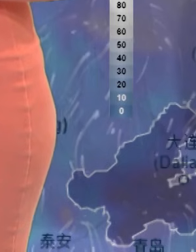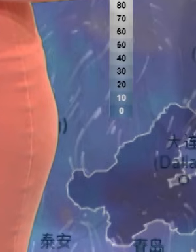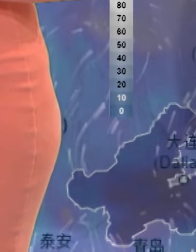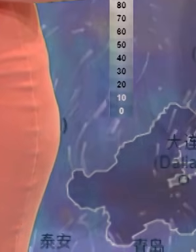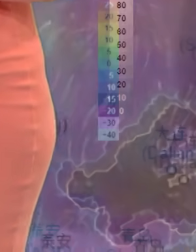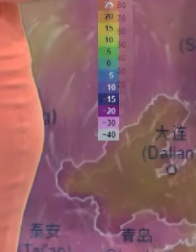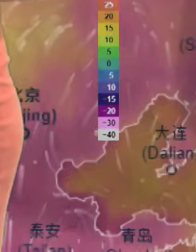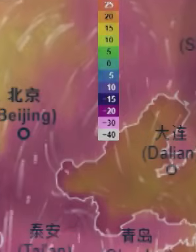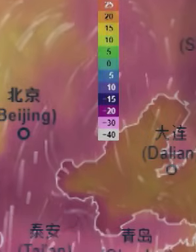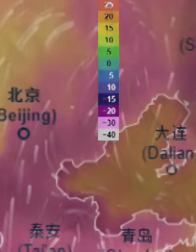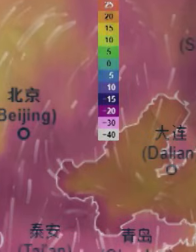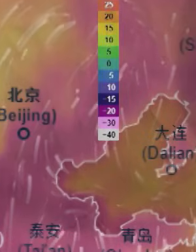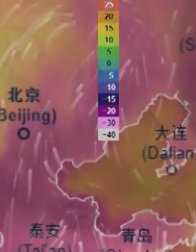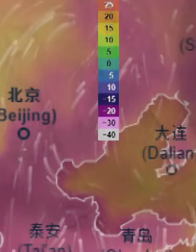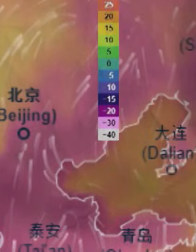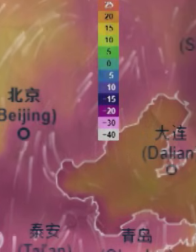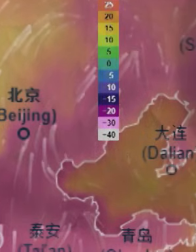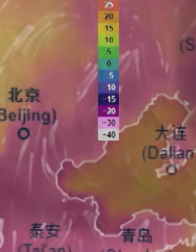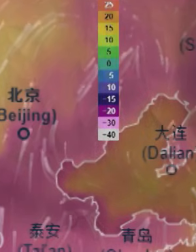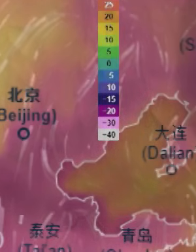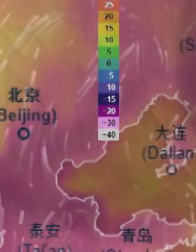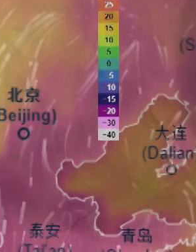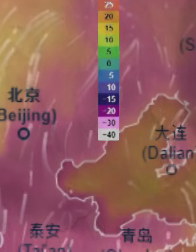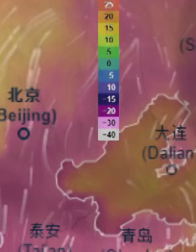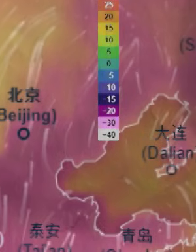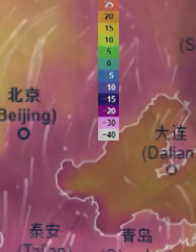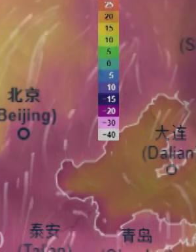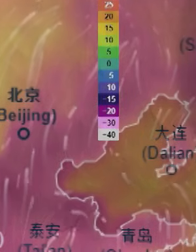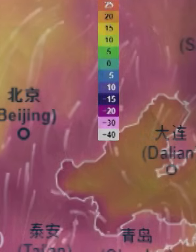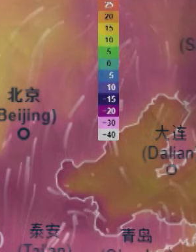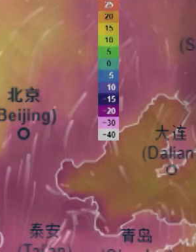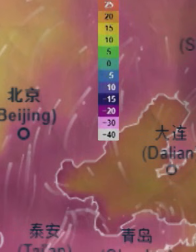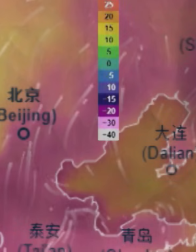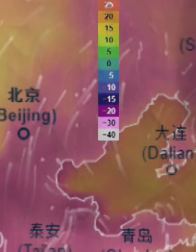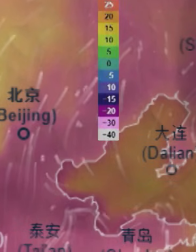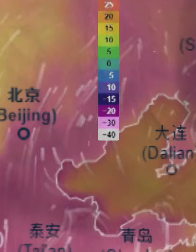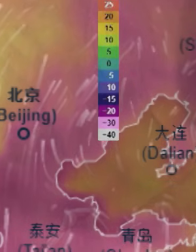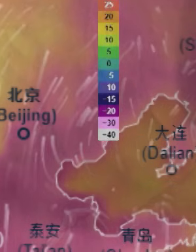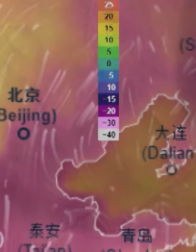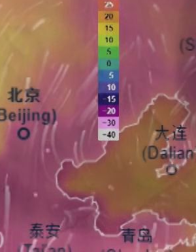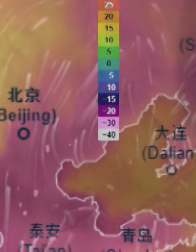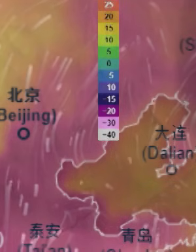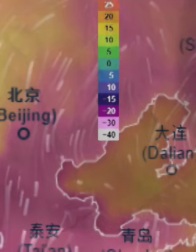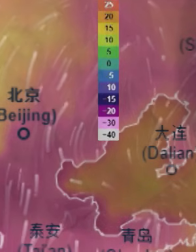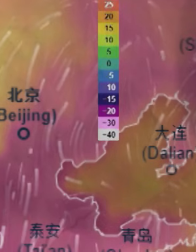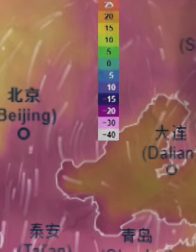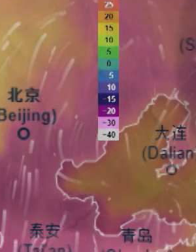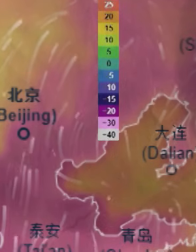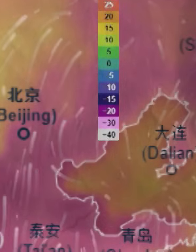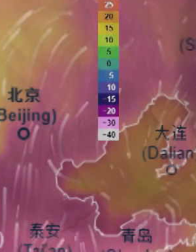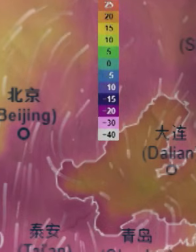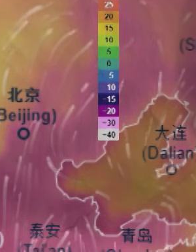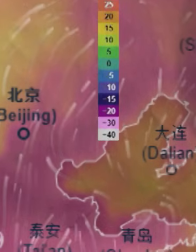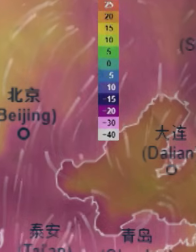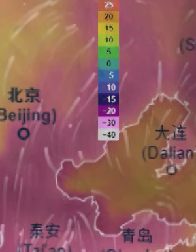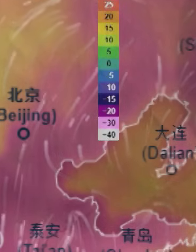Агарын температурын хувьд Дархтын хотор, Завхан гол ингийн хүрэн бэлчир, Эдэртэс байдар голын хөндөгөр шөнөө 11-16, өдөртөө 20-25